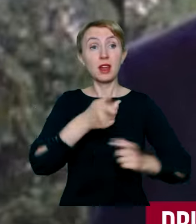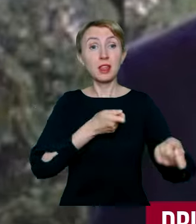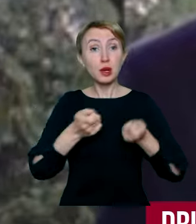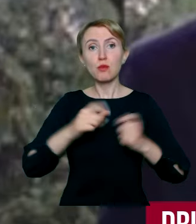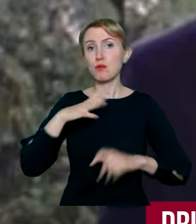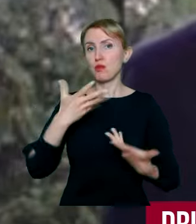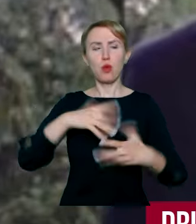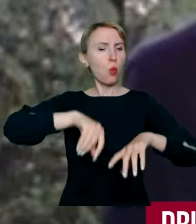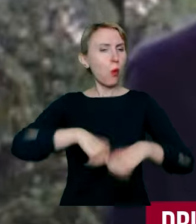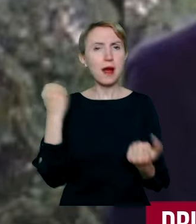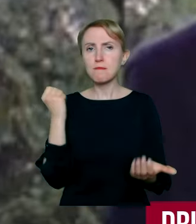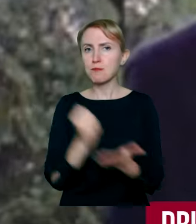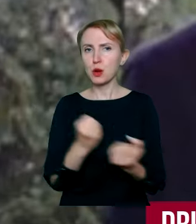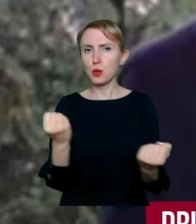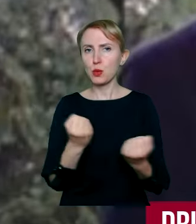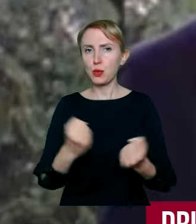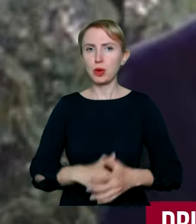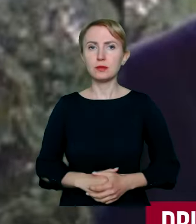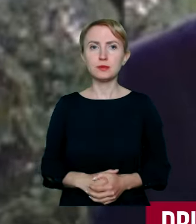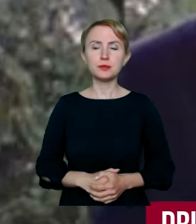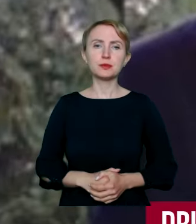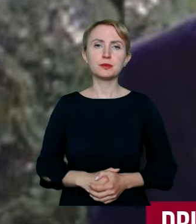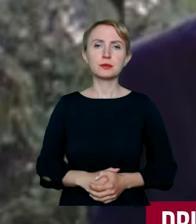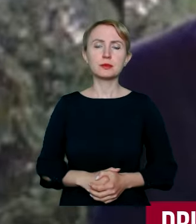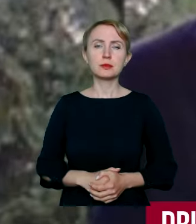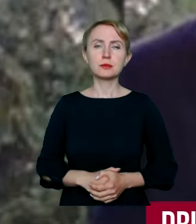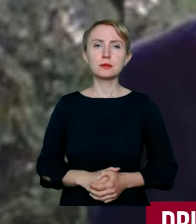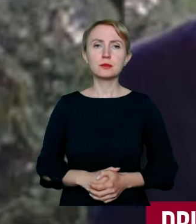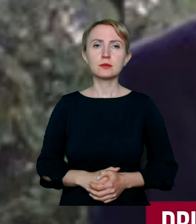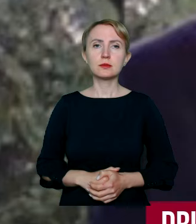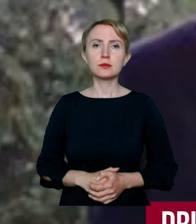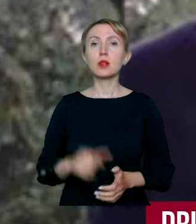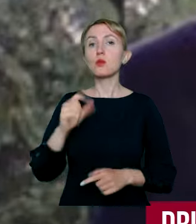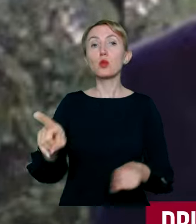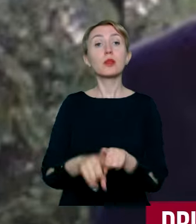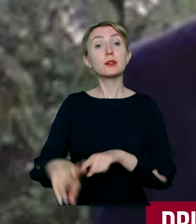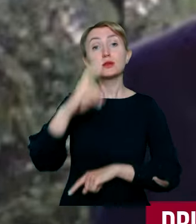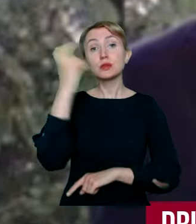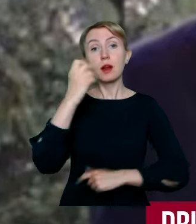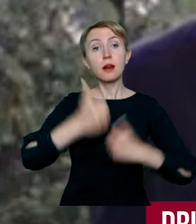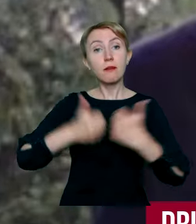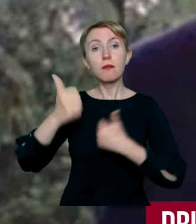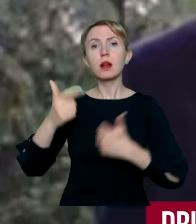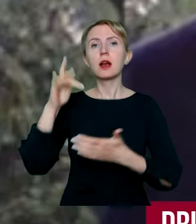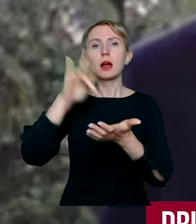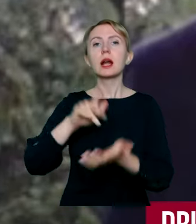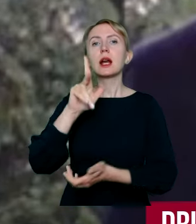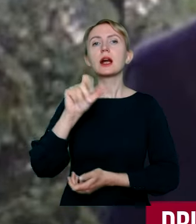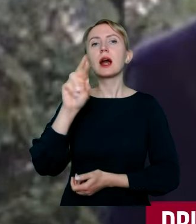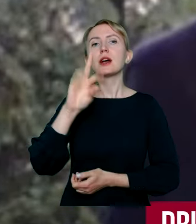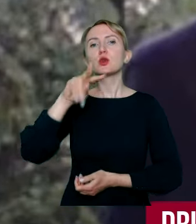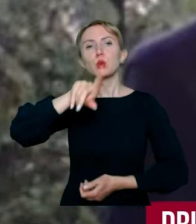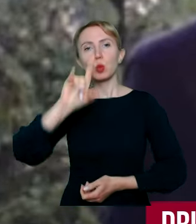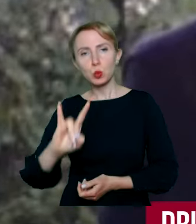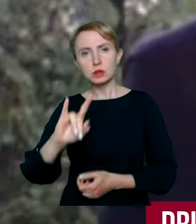łamały rażąco zasady współżycia społecznego. Mamy też ciekawą rywalizację w Kartuzach, gdzie okazało się,